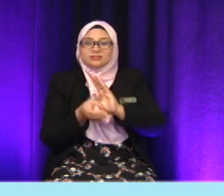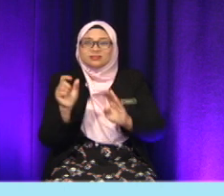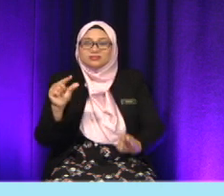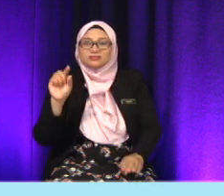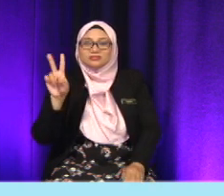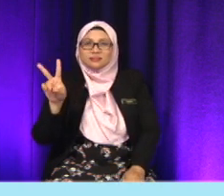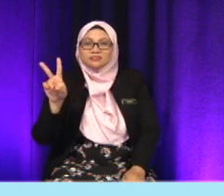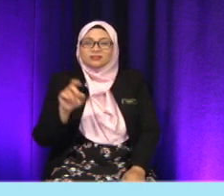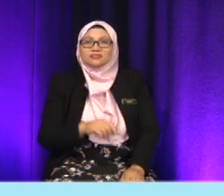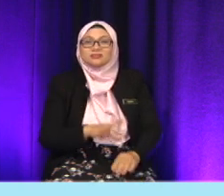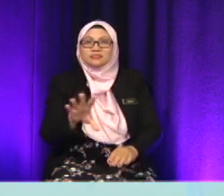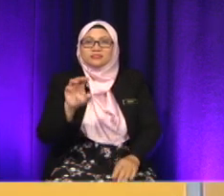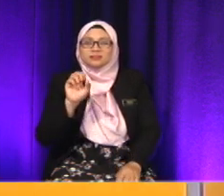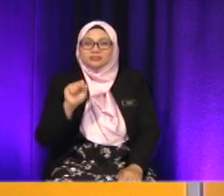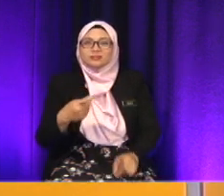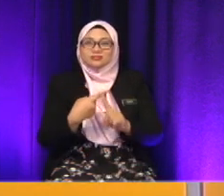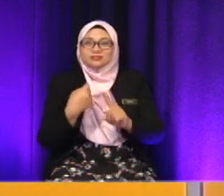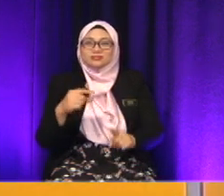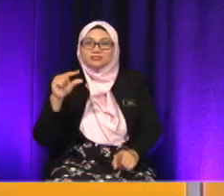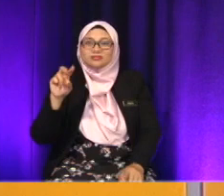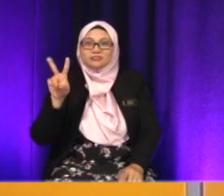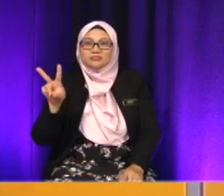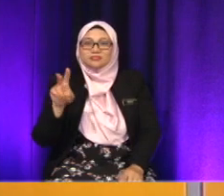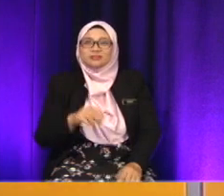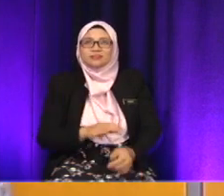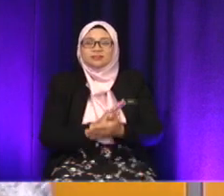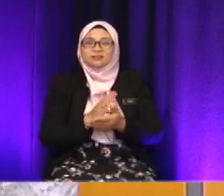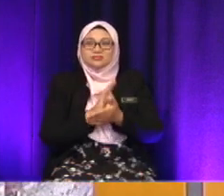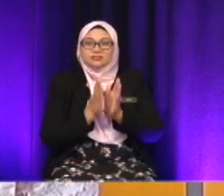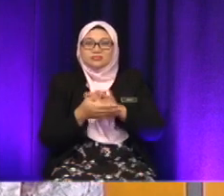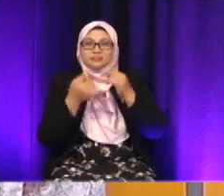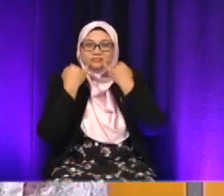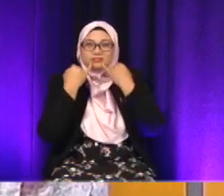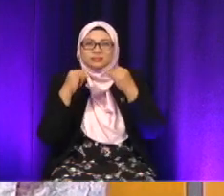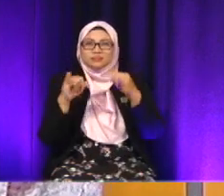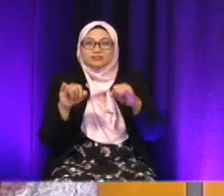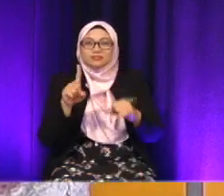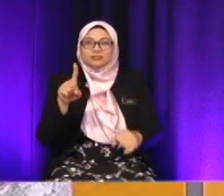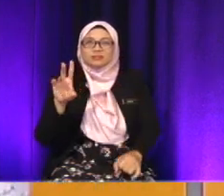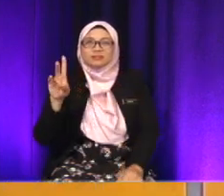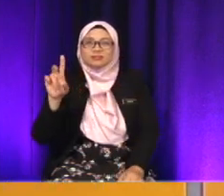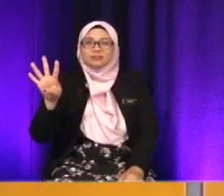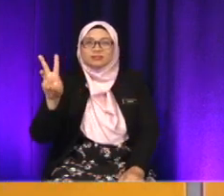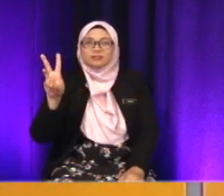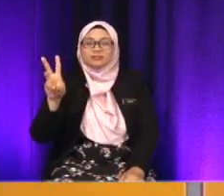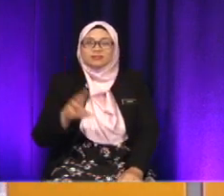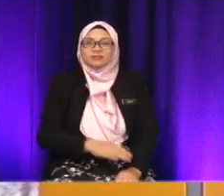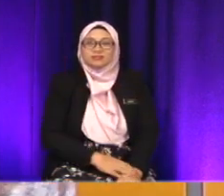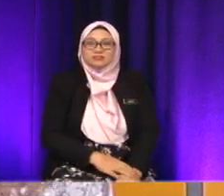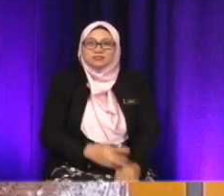Oke diambil dekat jadi jawabannya adalah 176 oke yang ketiga